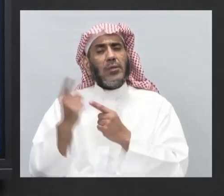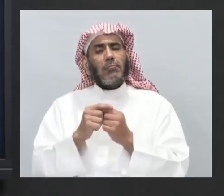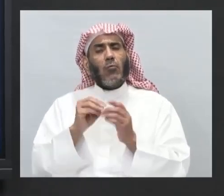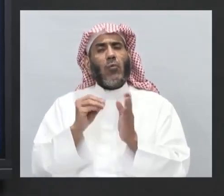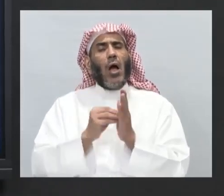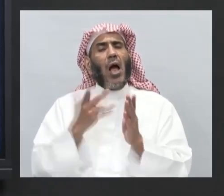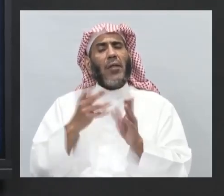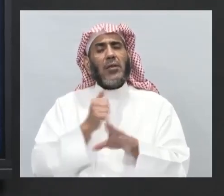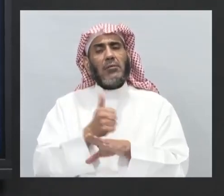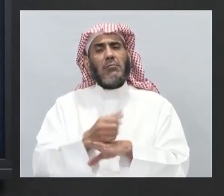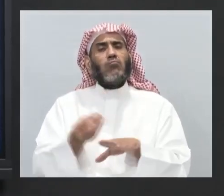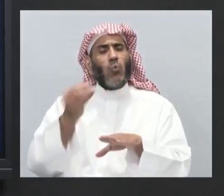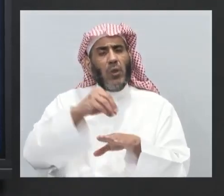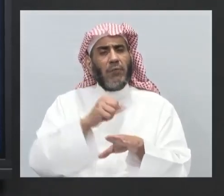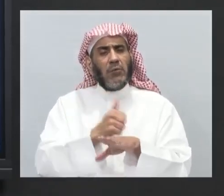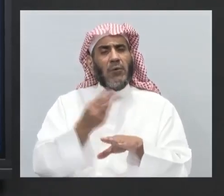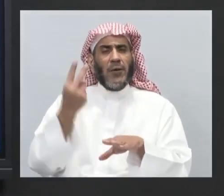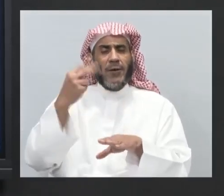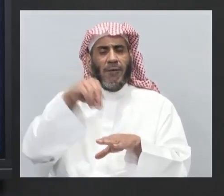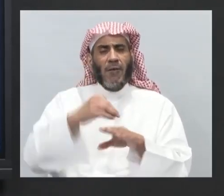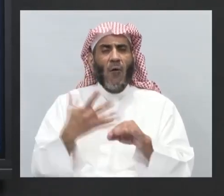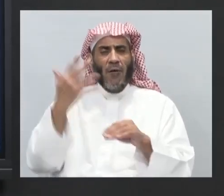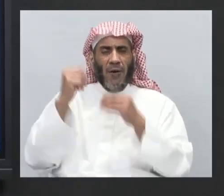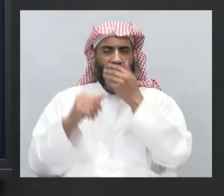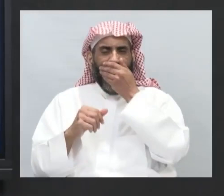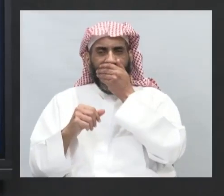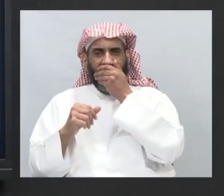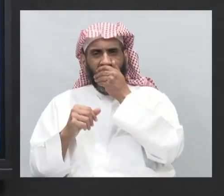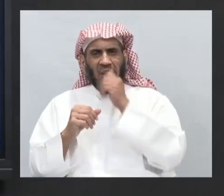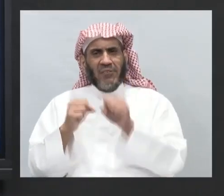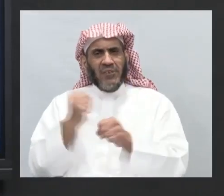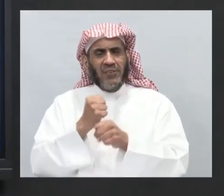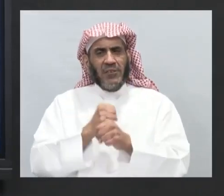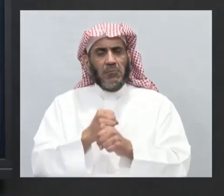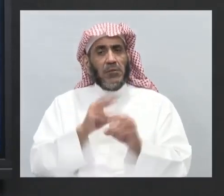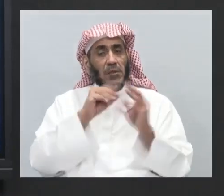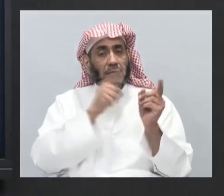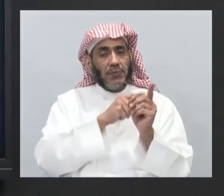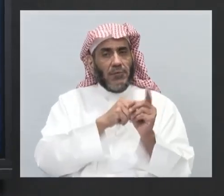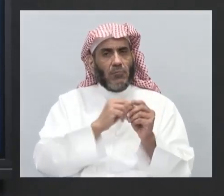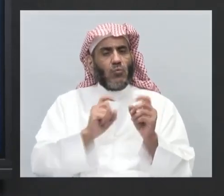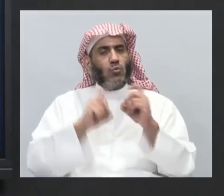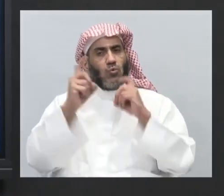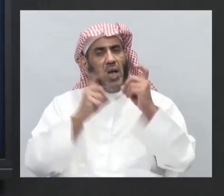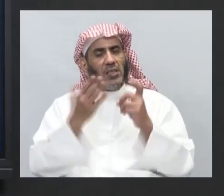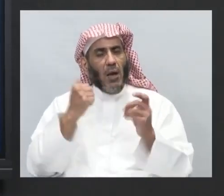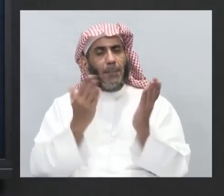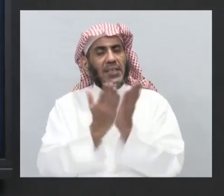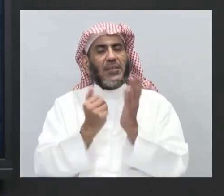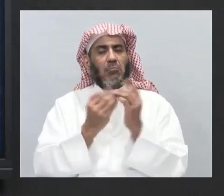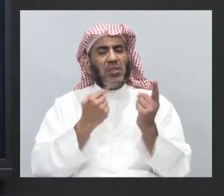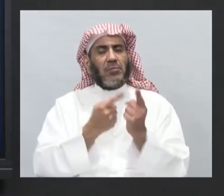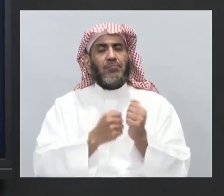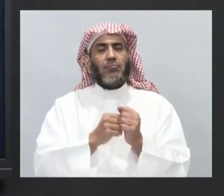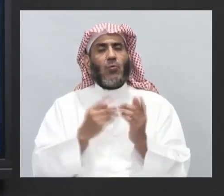هذه الاساليب انت تضيف ايضا اسلوبين جديدين انه والله مثلا يستخدم اسلوب التعريف لا يناقش قب قبل بدء الدرس لا